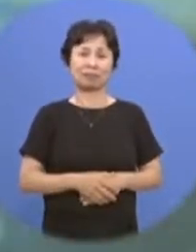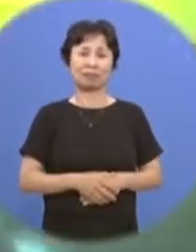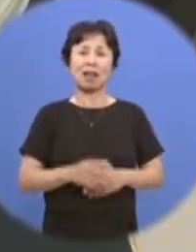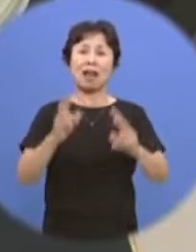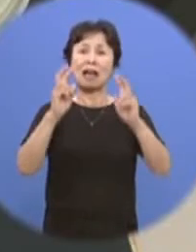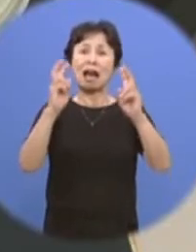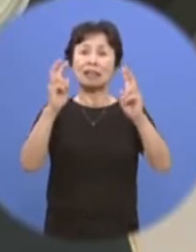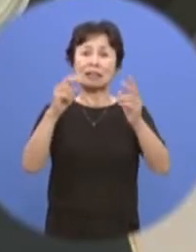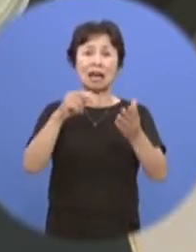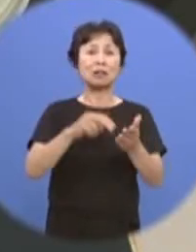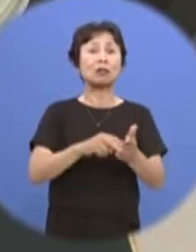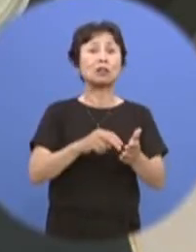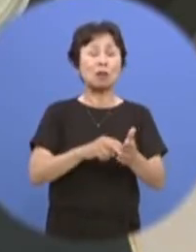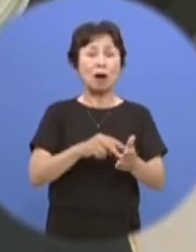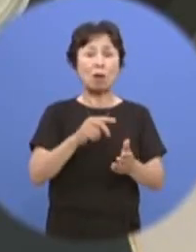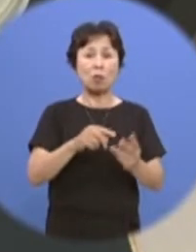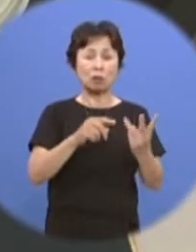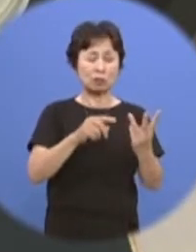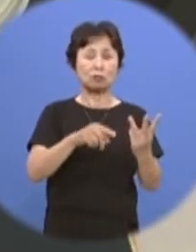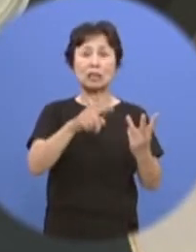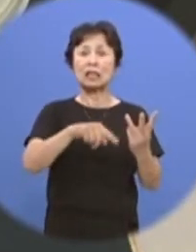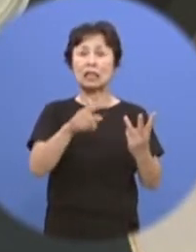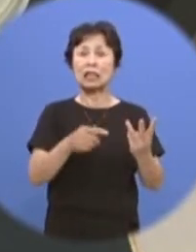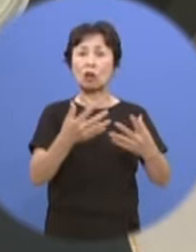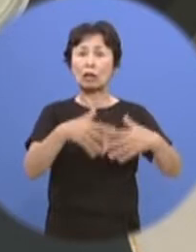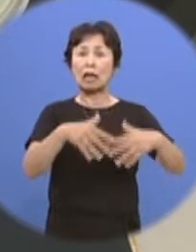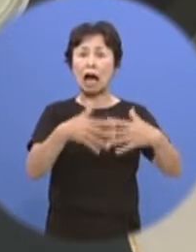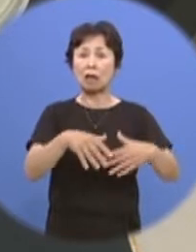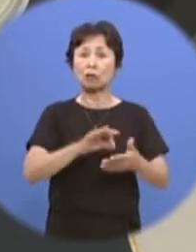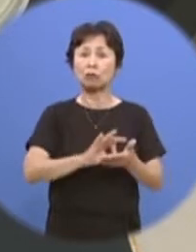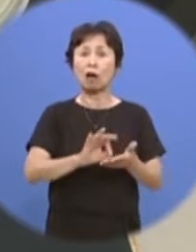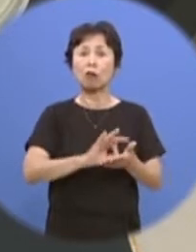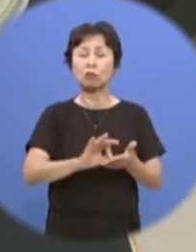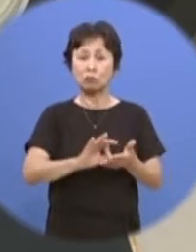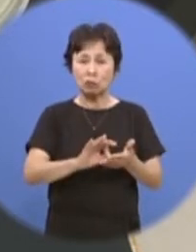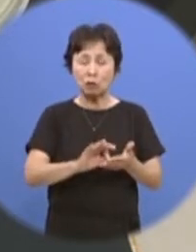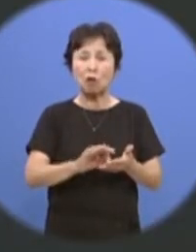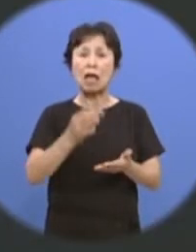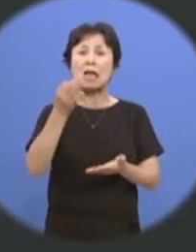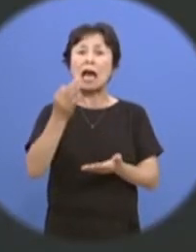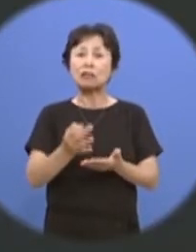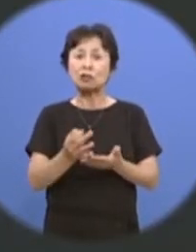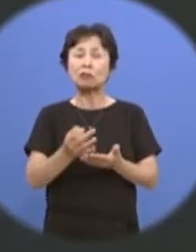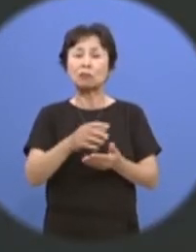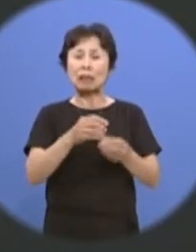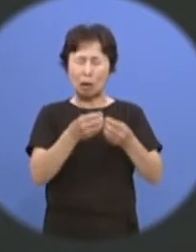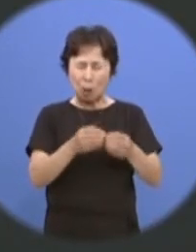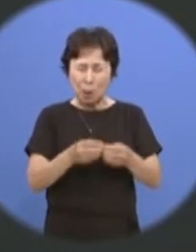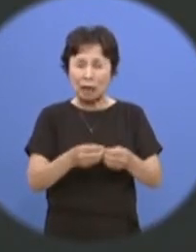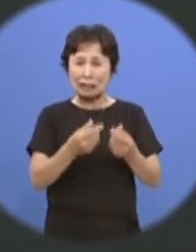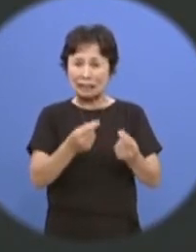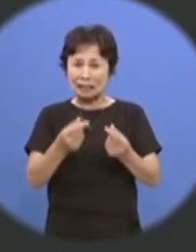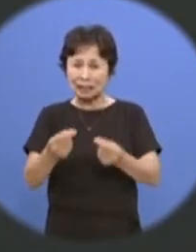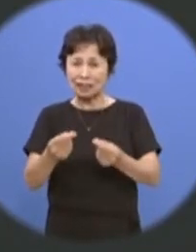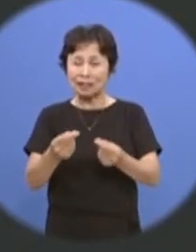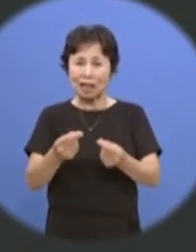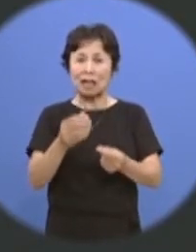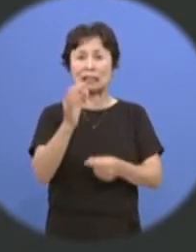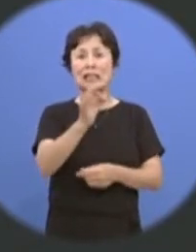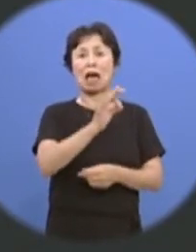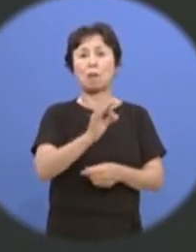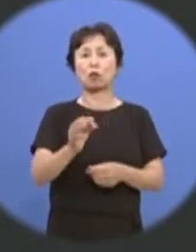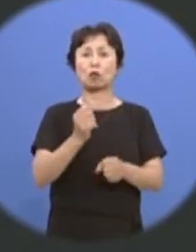ターを使うことで低コストで精密な試作品を作ることができるなどのメリットがあります。